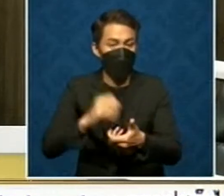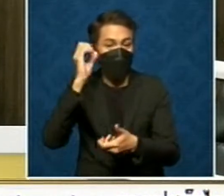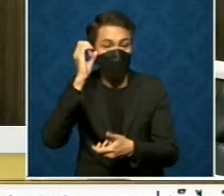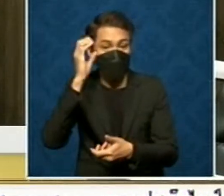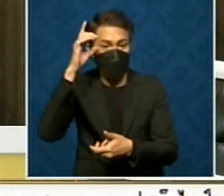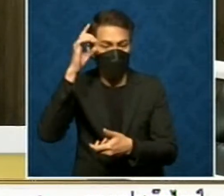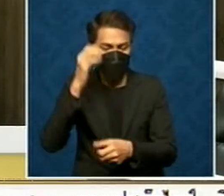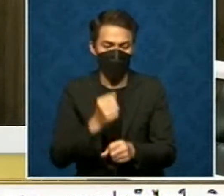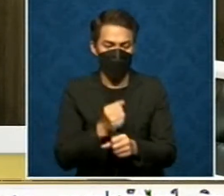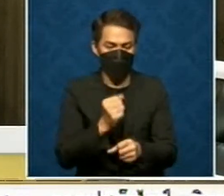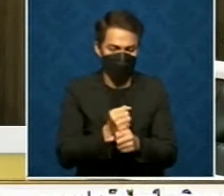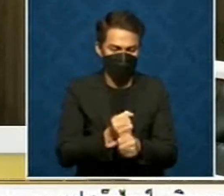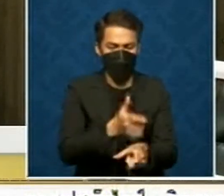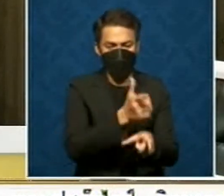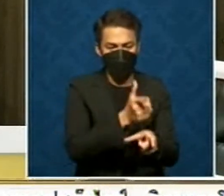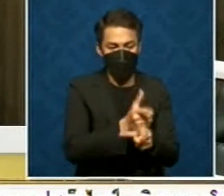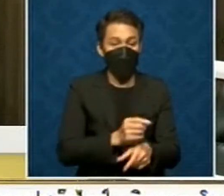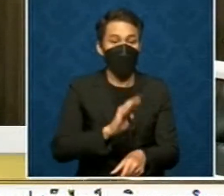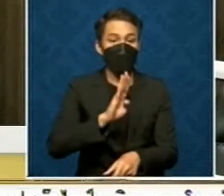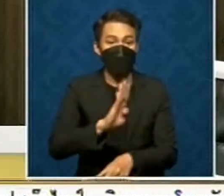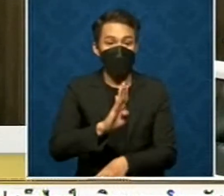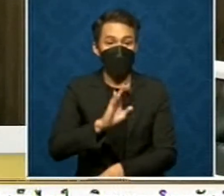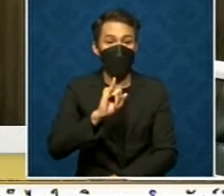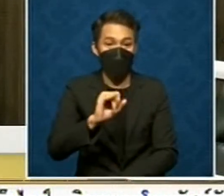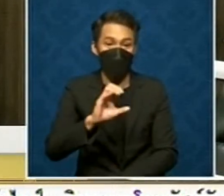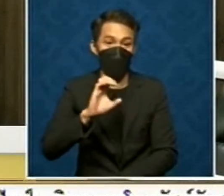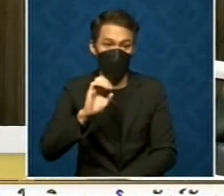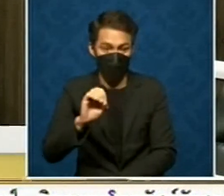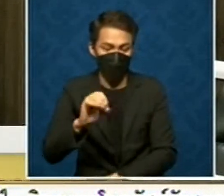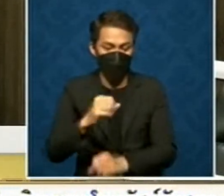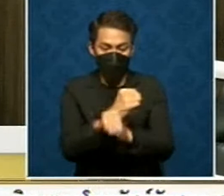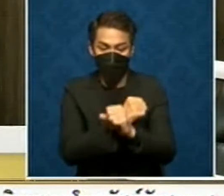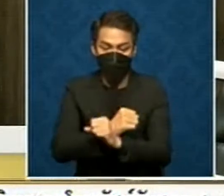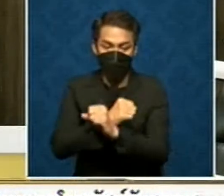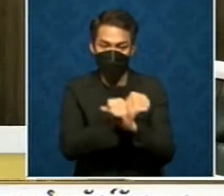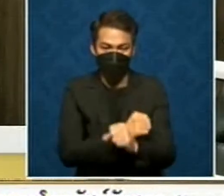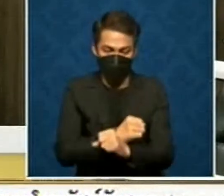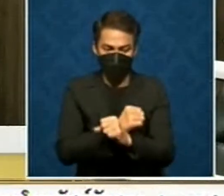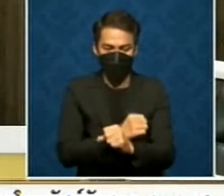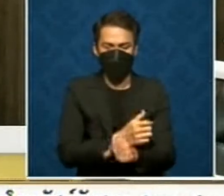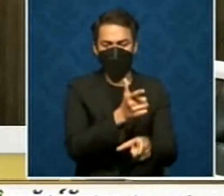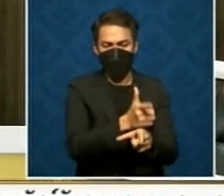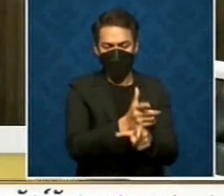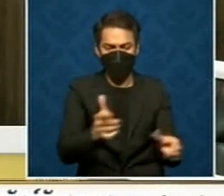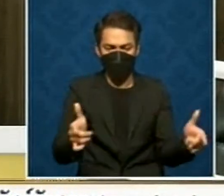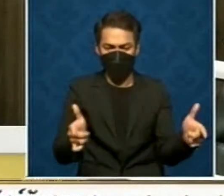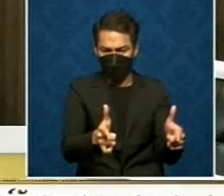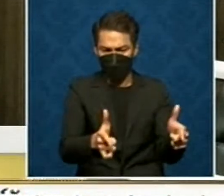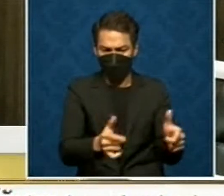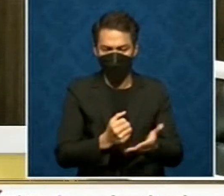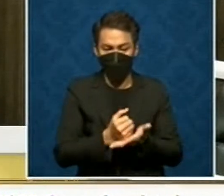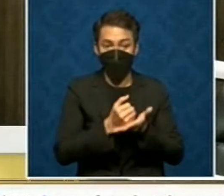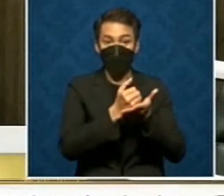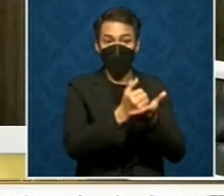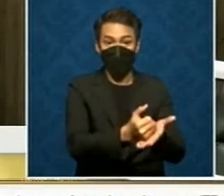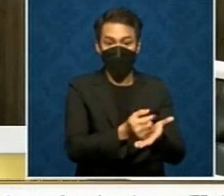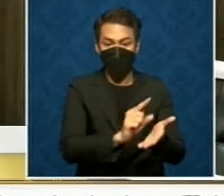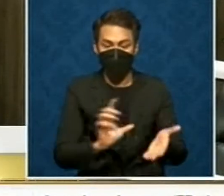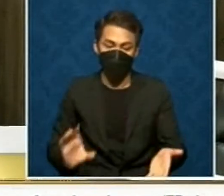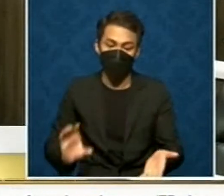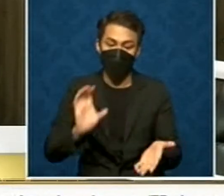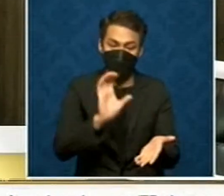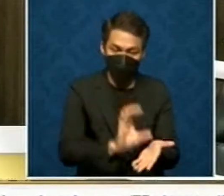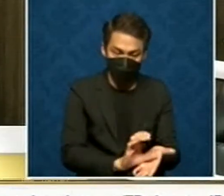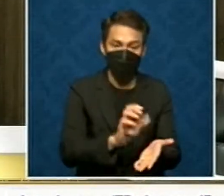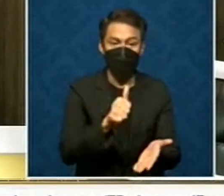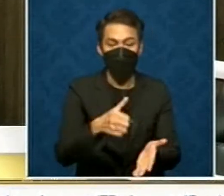ทำฟมทมี Bio Securityแล้วเดินทางร่วมกับกระเศษตกรลายย่อยช่วยเขาในการลงทุนเป็เงินก